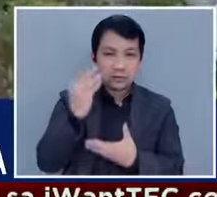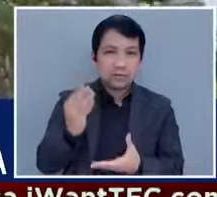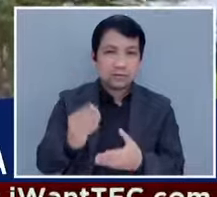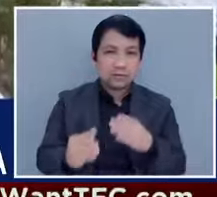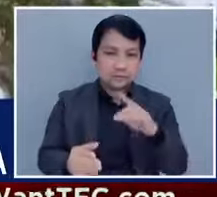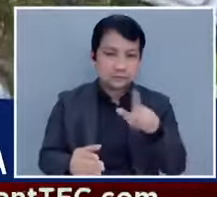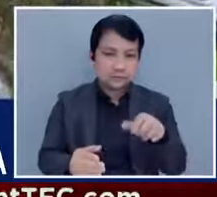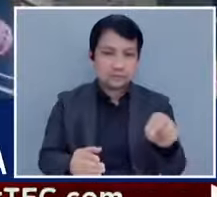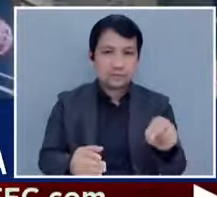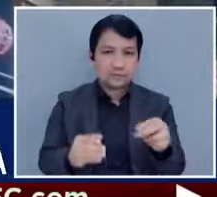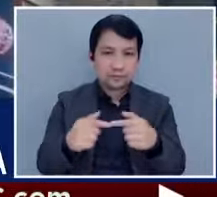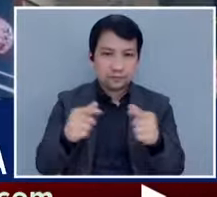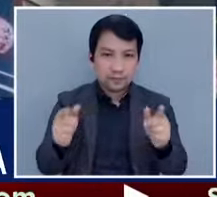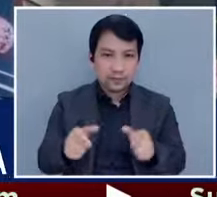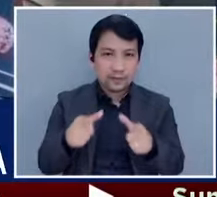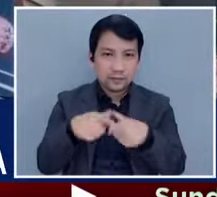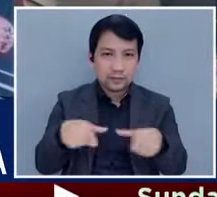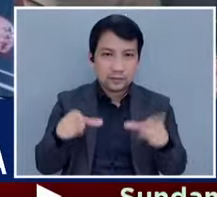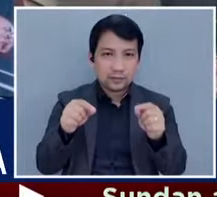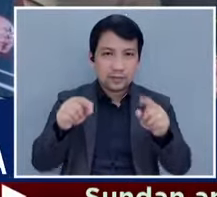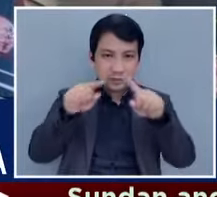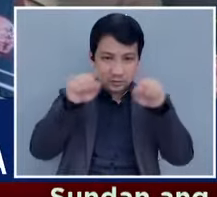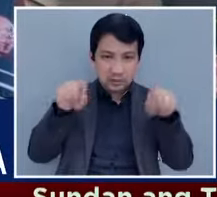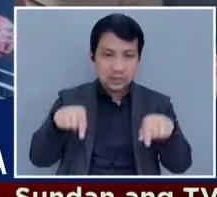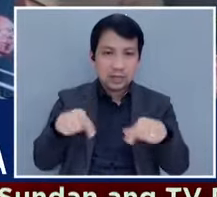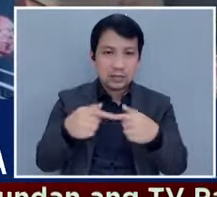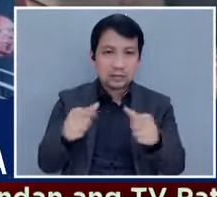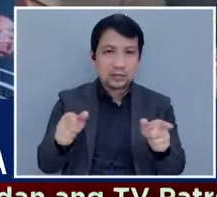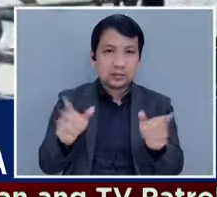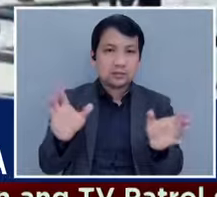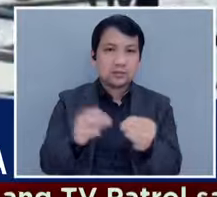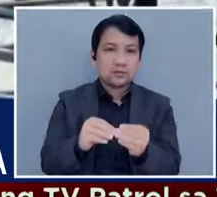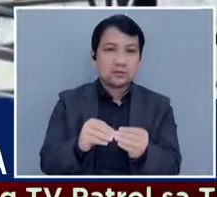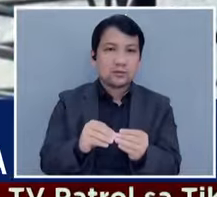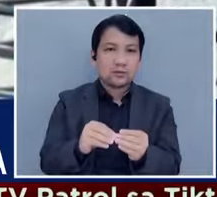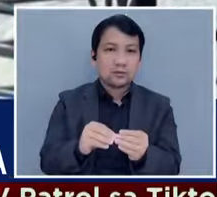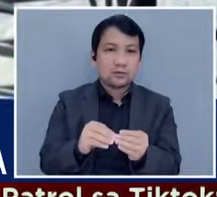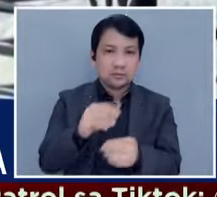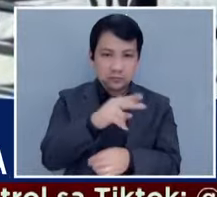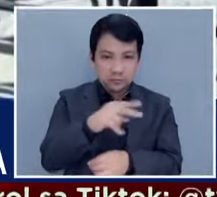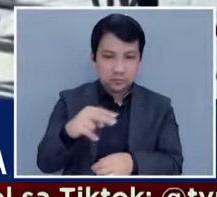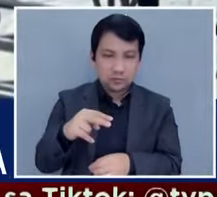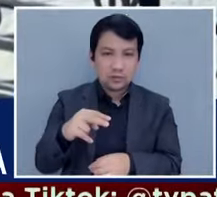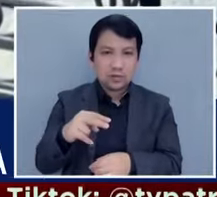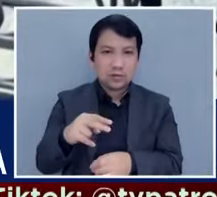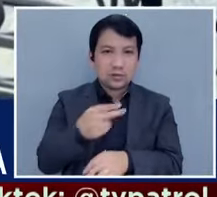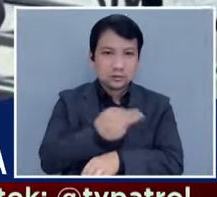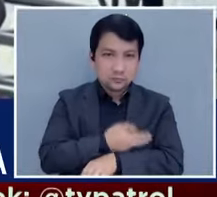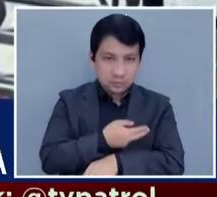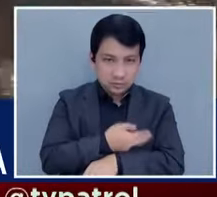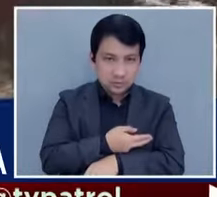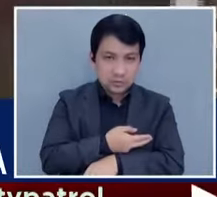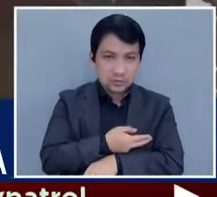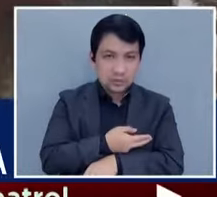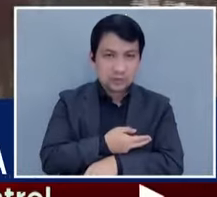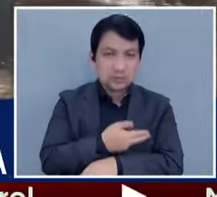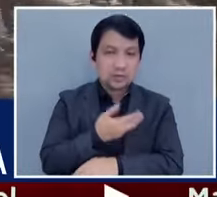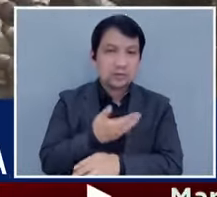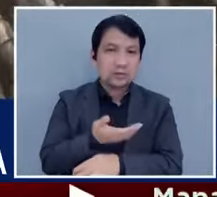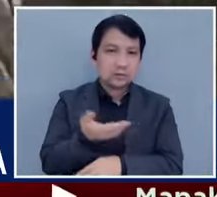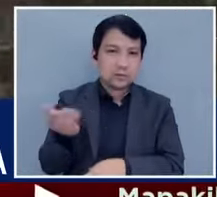at Japanese Story Gate. Ang resort ay may heated infinity pool at mga pahingahan para mag-relax